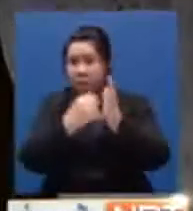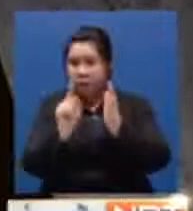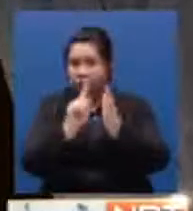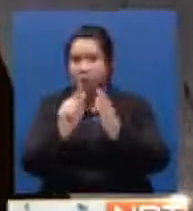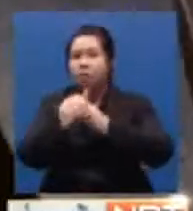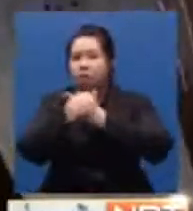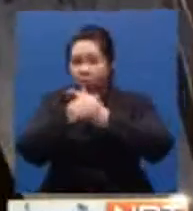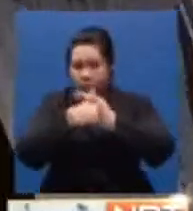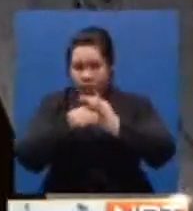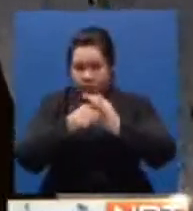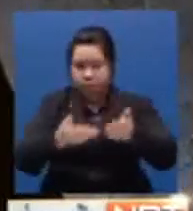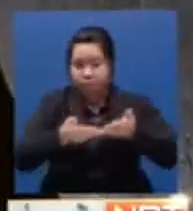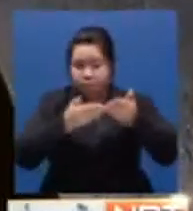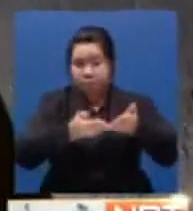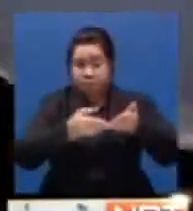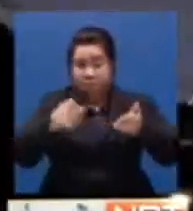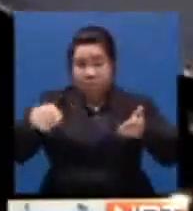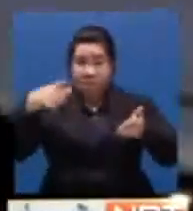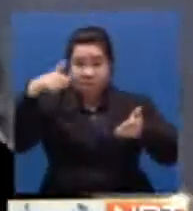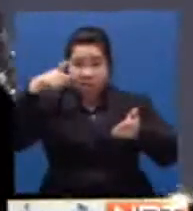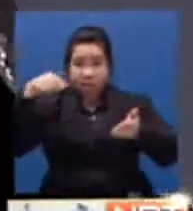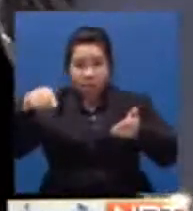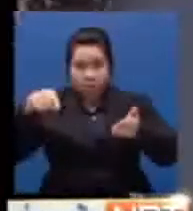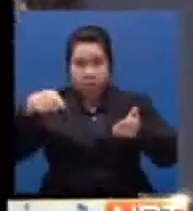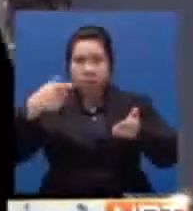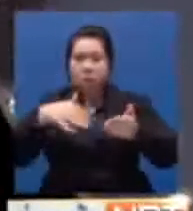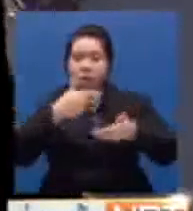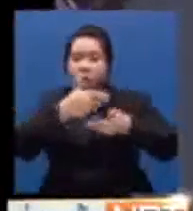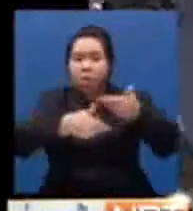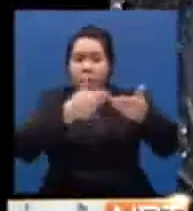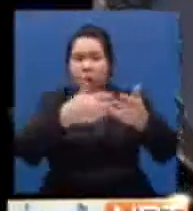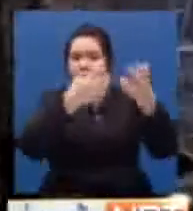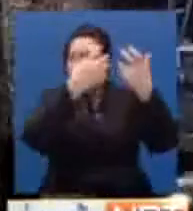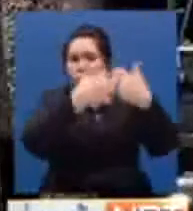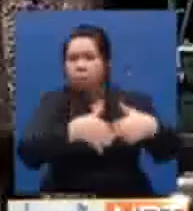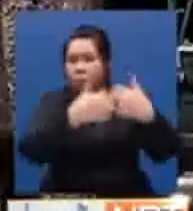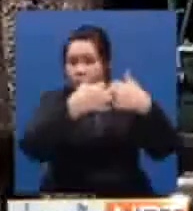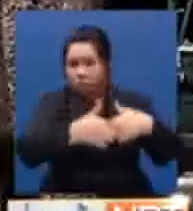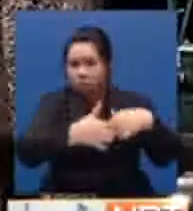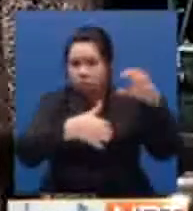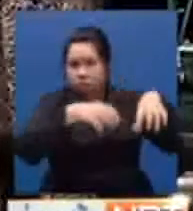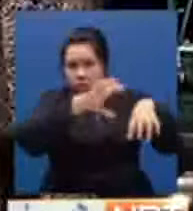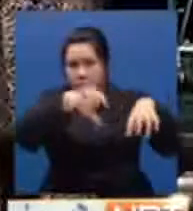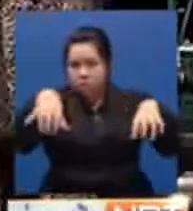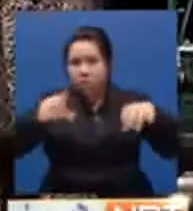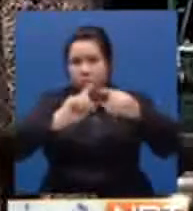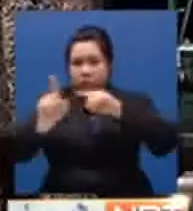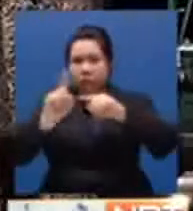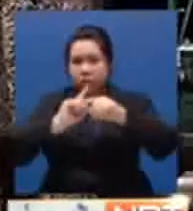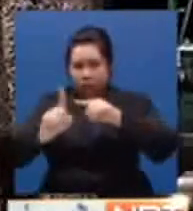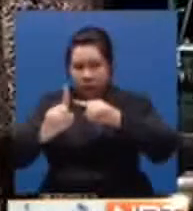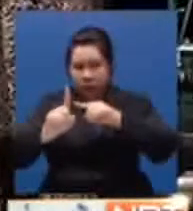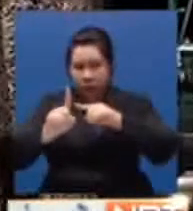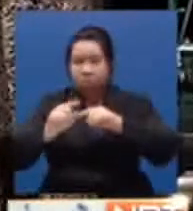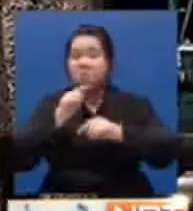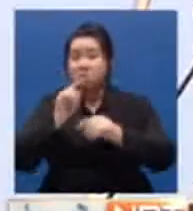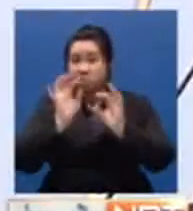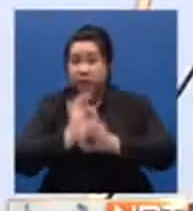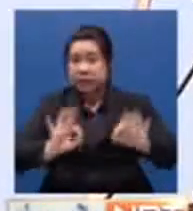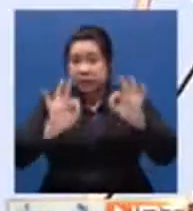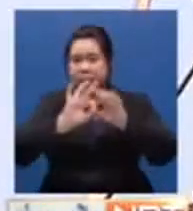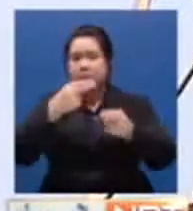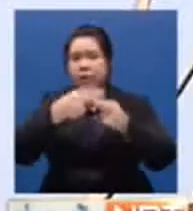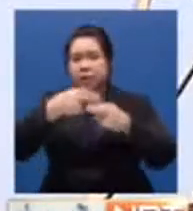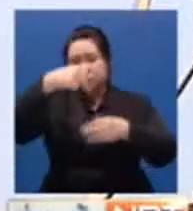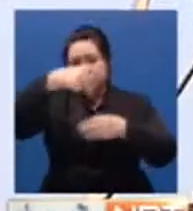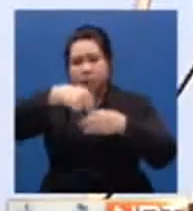าน้ำมันจากเรือขนส่งสินค้าขนาดใหญ่เพื่อนำมาขายให้กลุ่มโรงงานอุตสาหกรรมที่มีเครื่องจักรในการผลิตซึ่งใช้น้ำมันเตาเป็นเชื้อเพลิงโดยน้